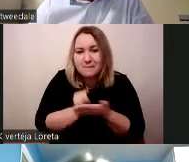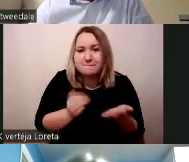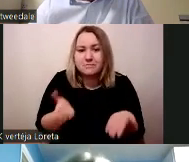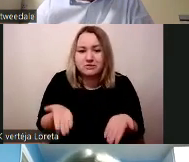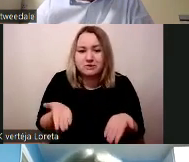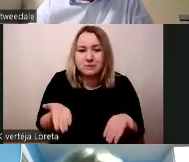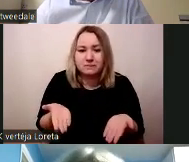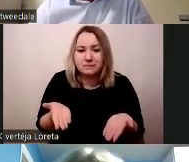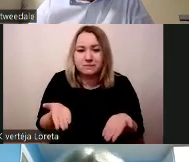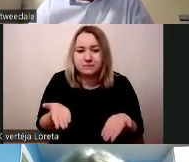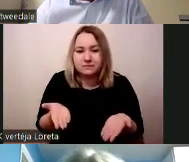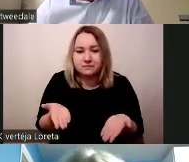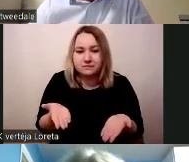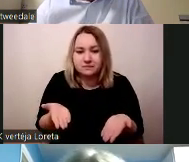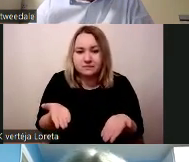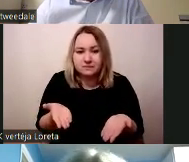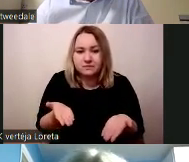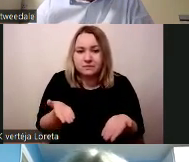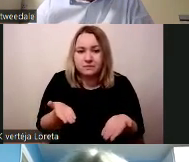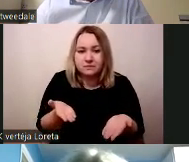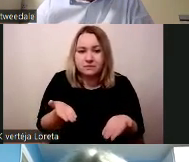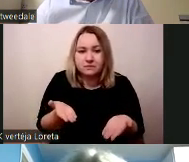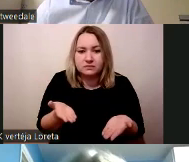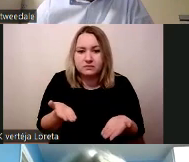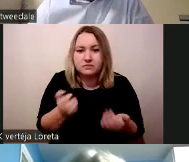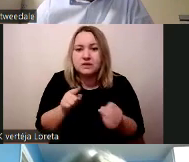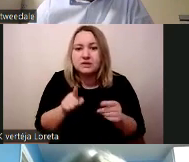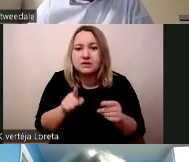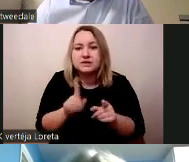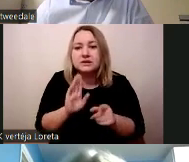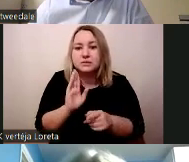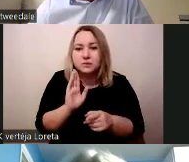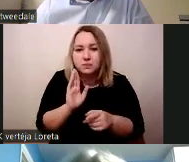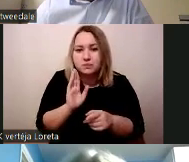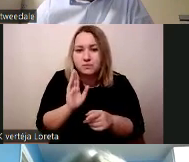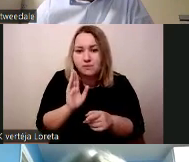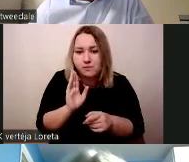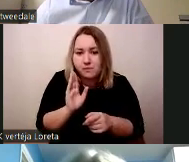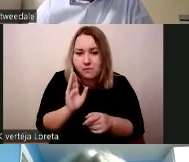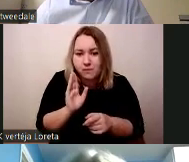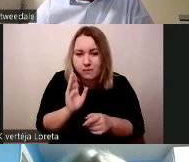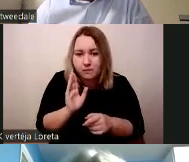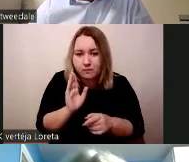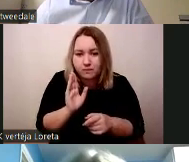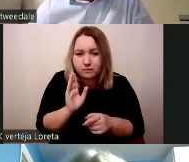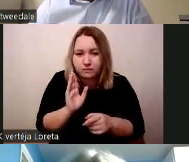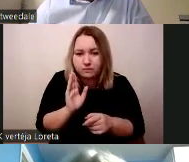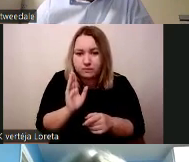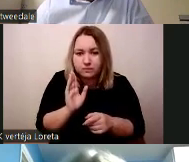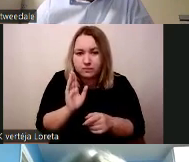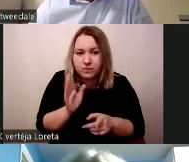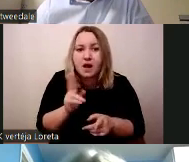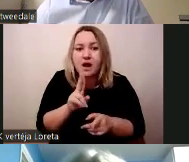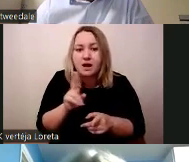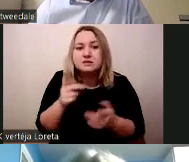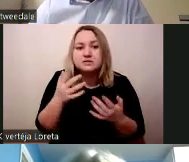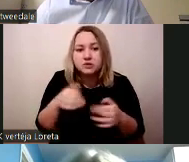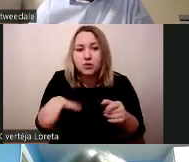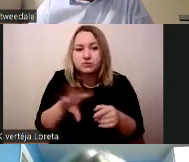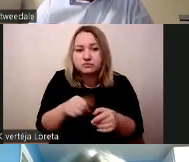Mes negalime tokoti pasirinkimų, bet gerai, viskas aišku. Taigi, kas jau atliekama gerai,